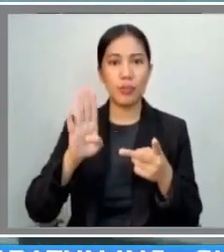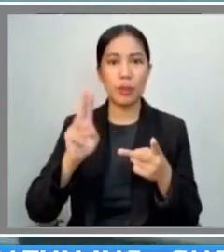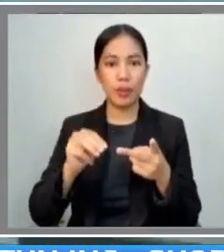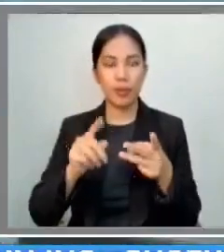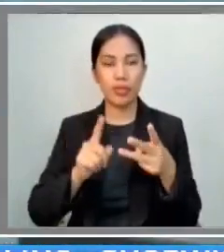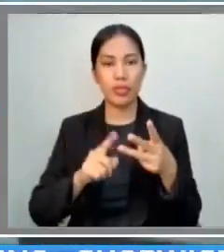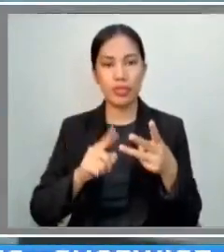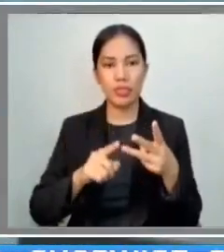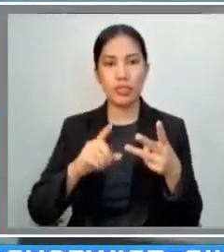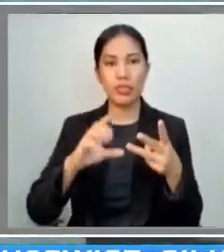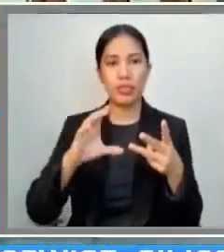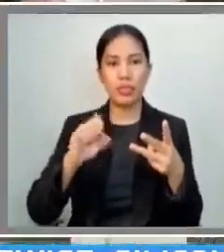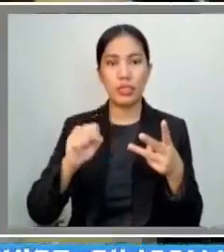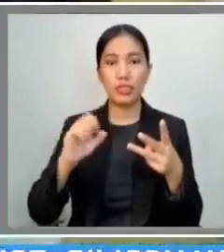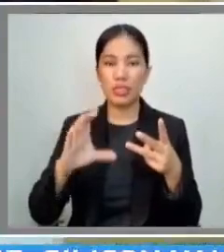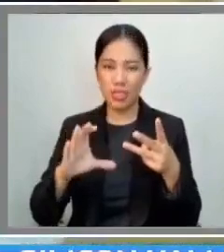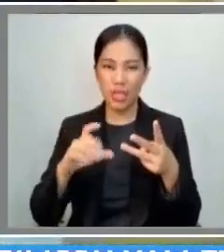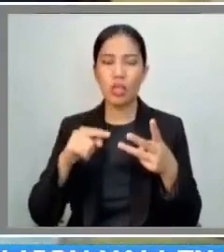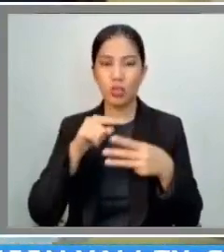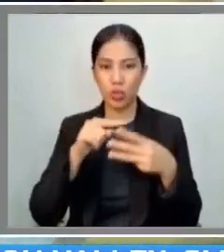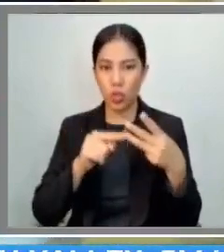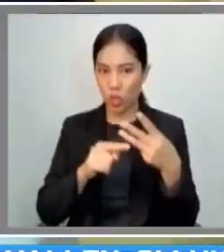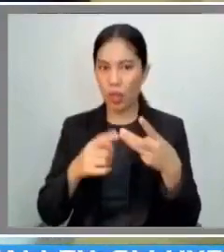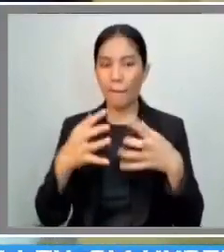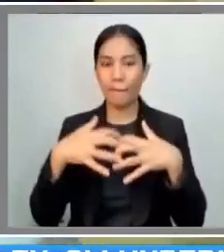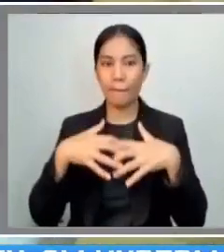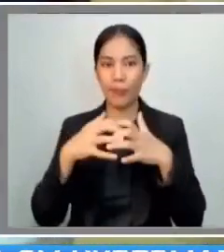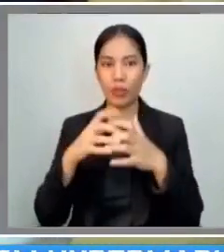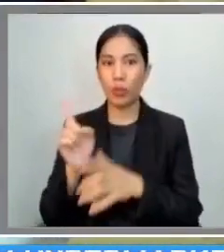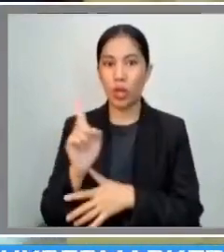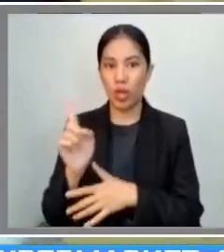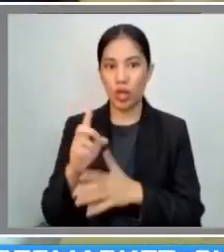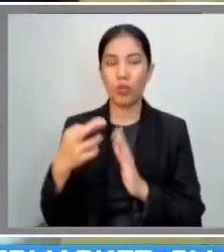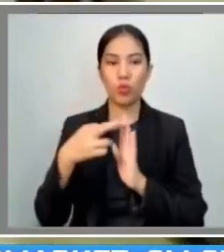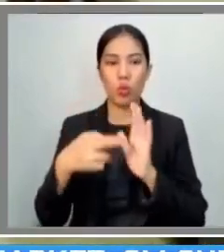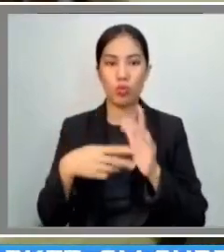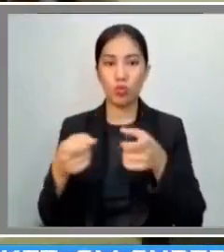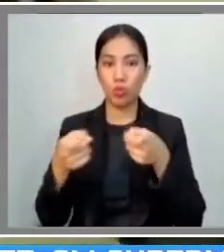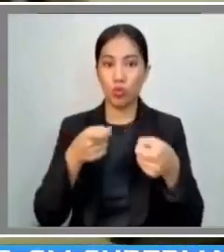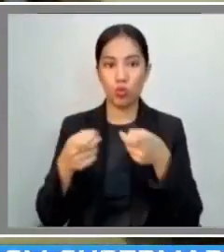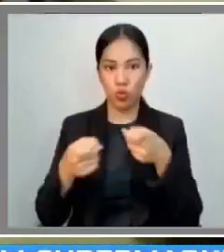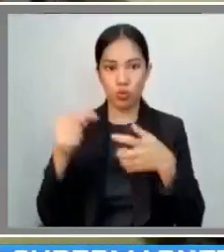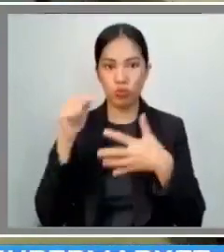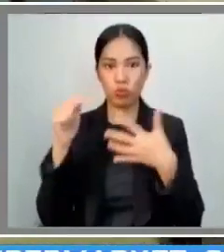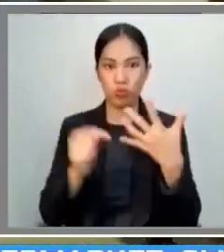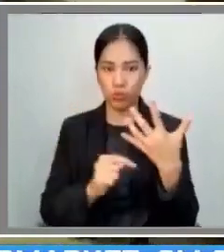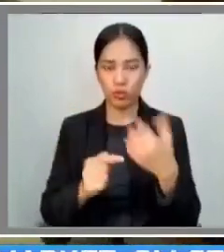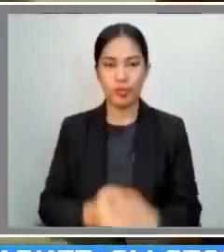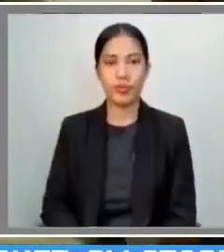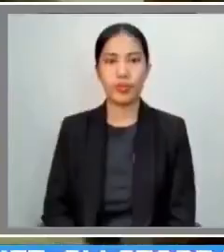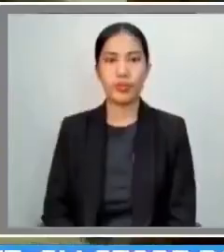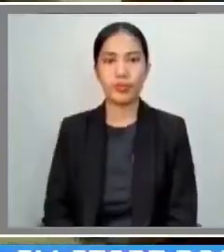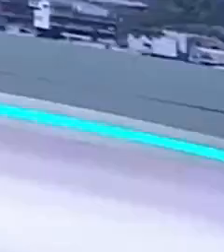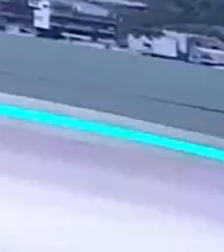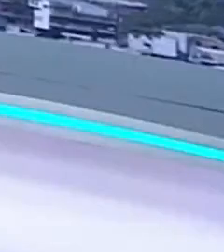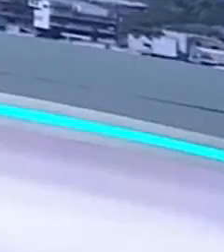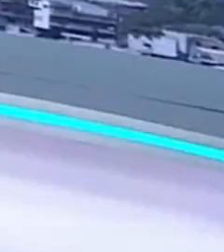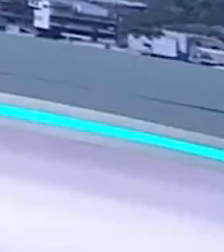regulations para rito Tina Panganiban perz nagbabalita para sa GMA integrated